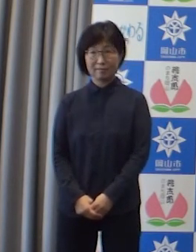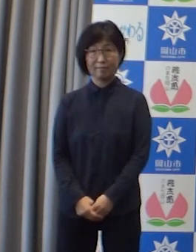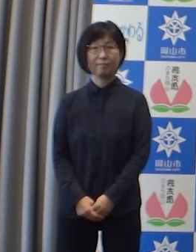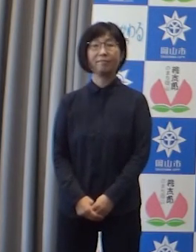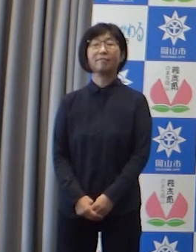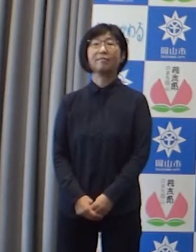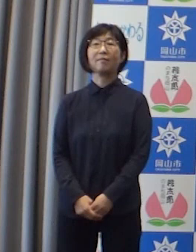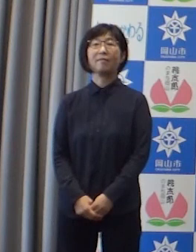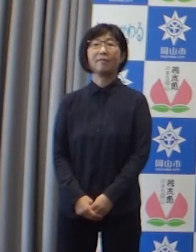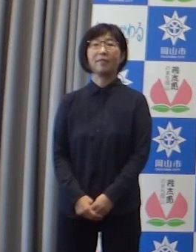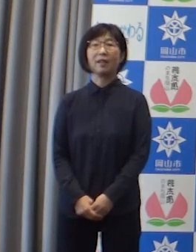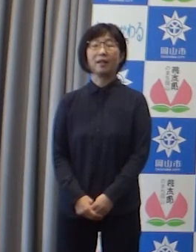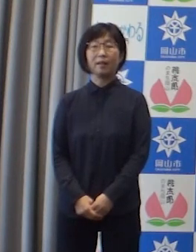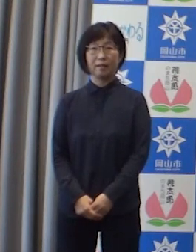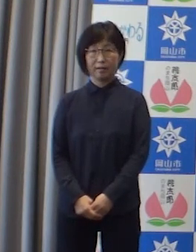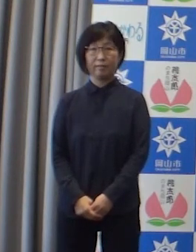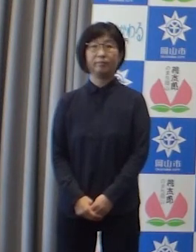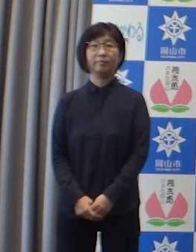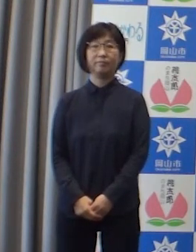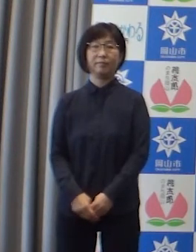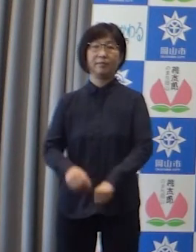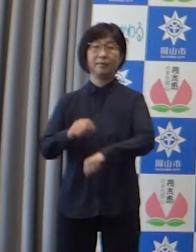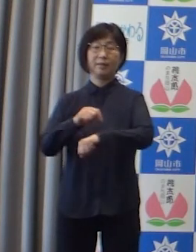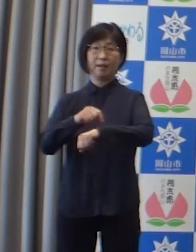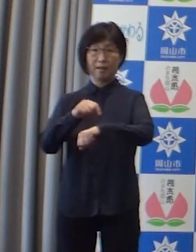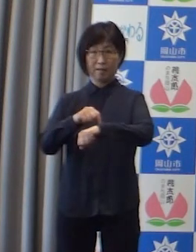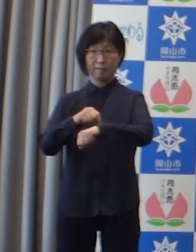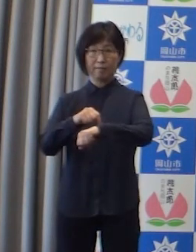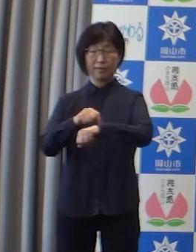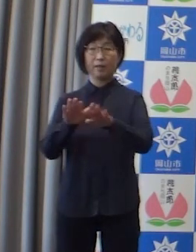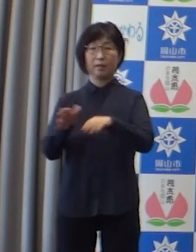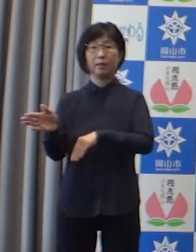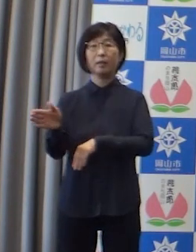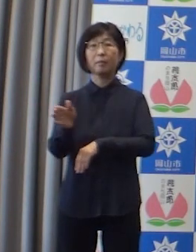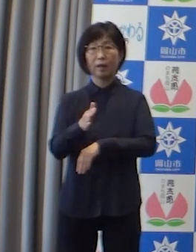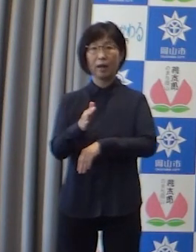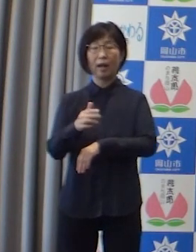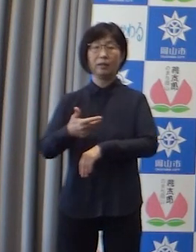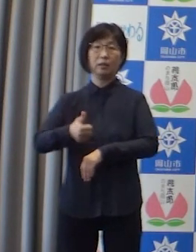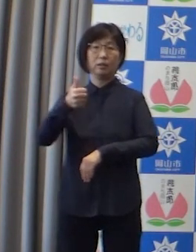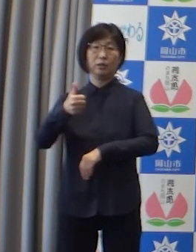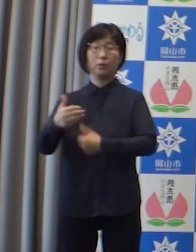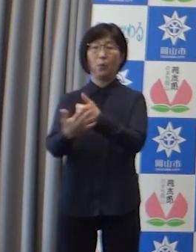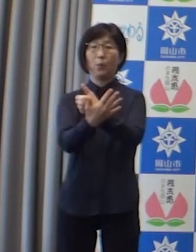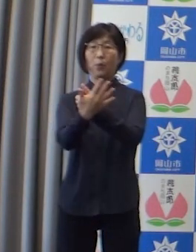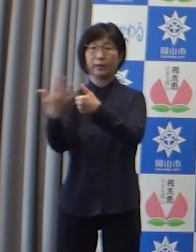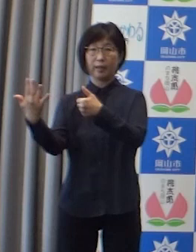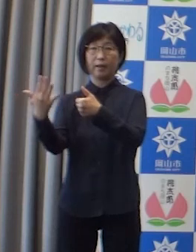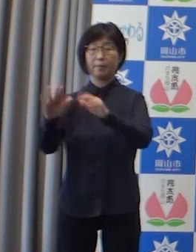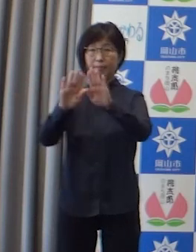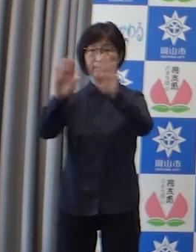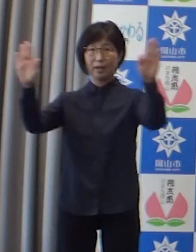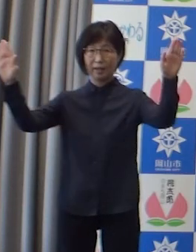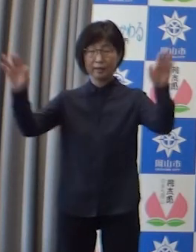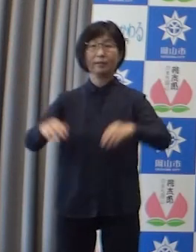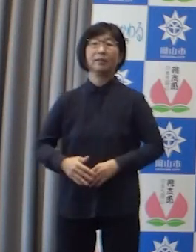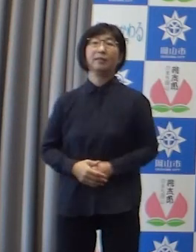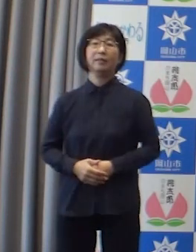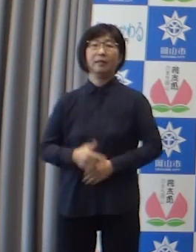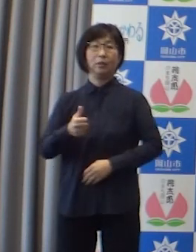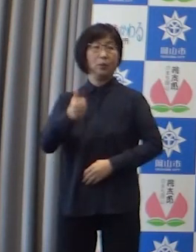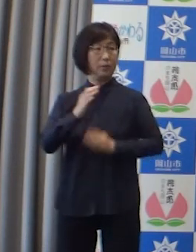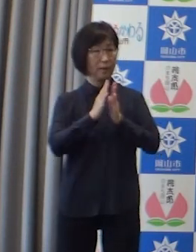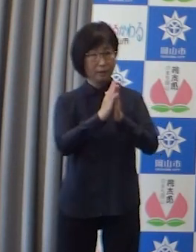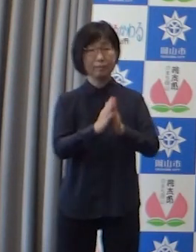はい、おはようございます。それでは定刻となりましたので、ただいまから市長記者会見を始めます。それでは市長お